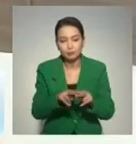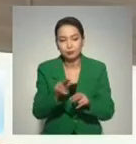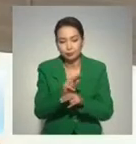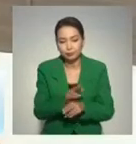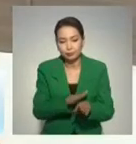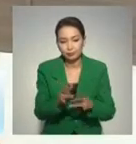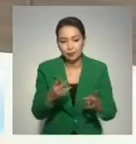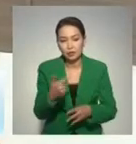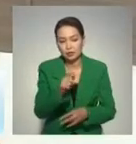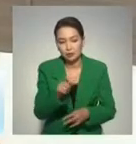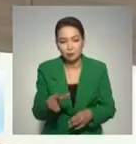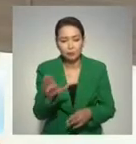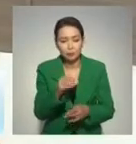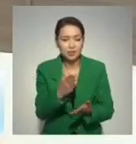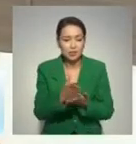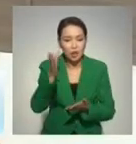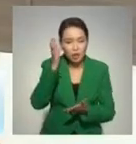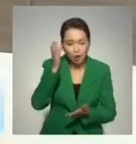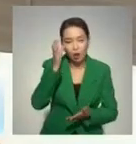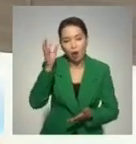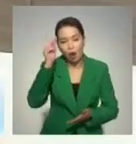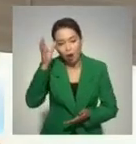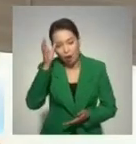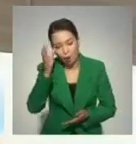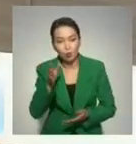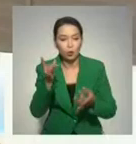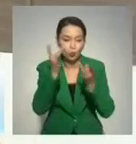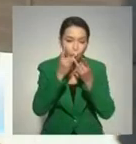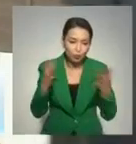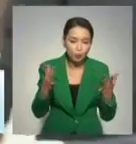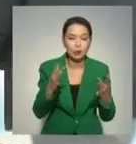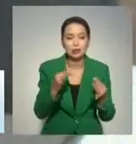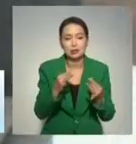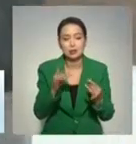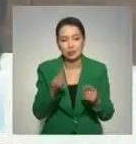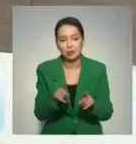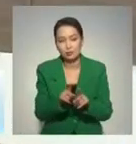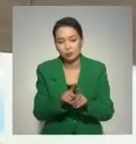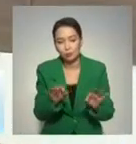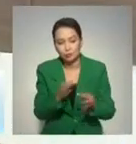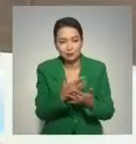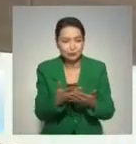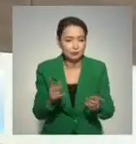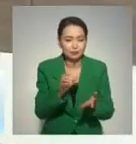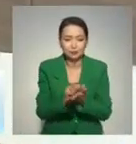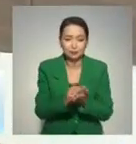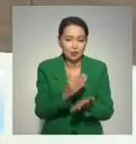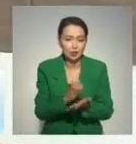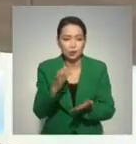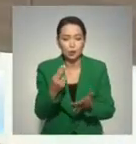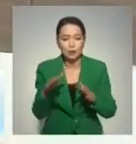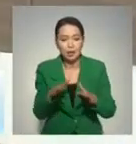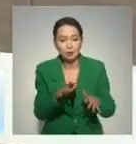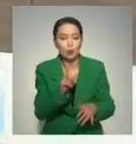Среди таких граждан есть те, кто занимается наукой, образованием, искусством, культурой и даже ремеслами. Мы проводим мониторинг на социальных объектах, чтобы